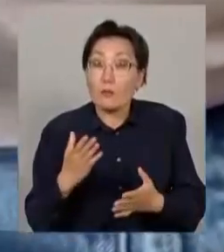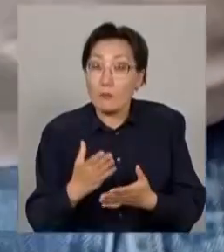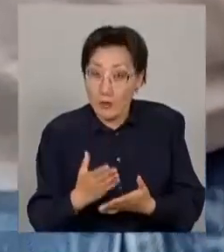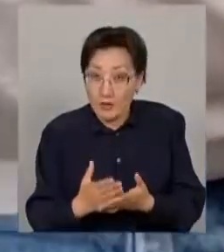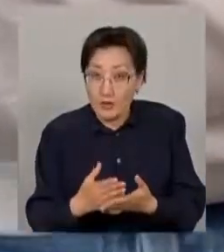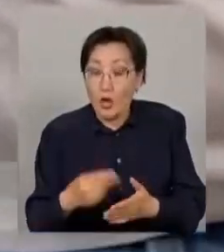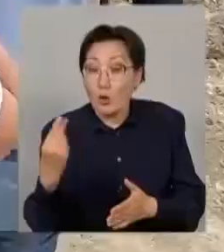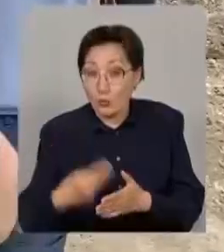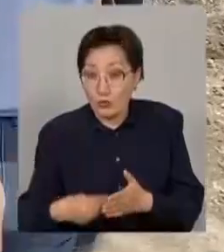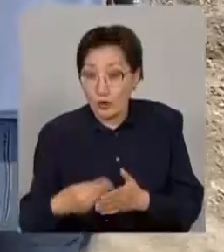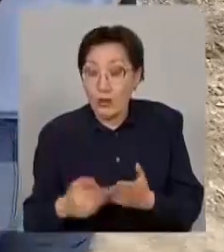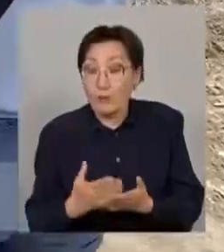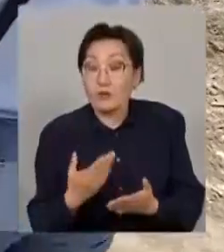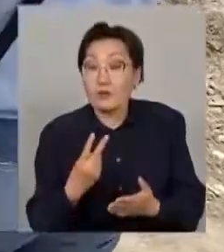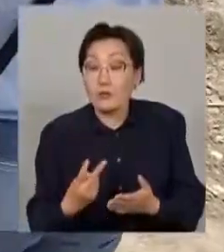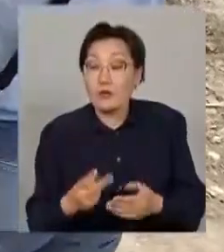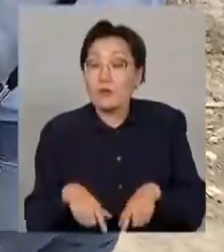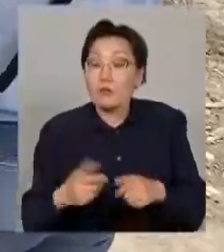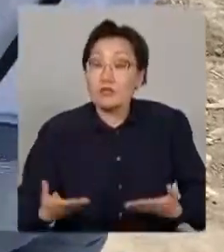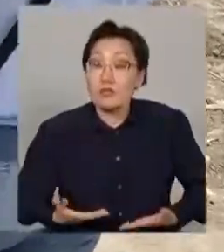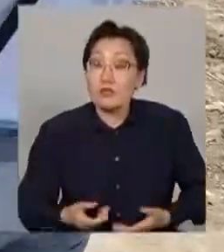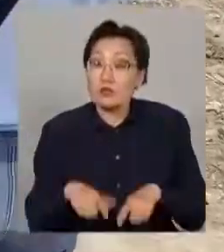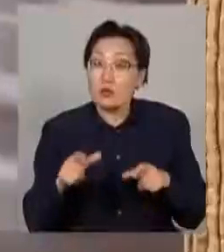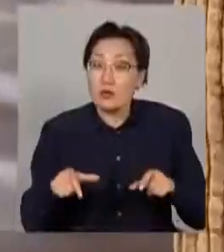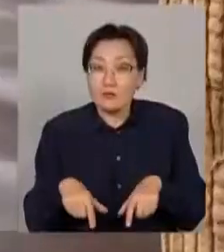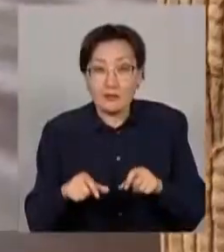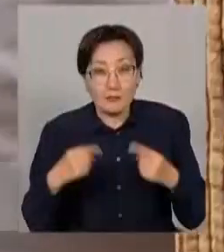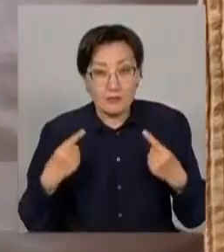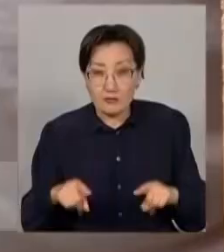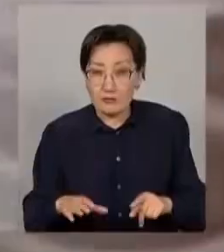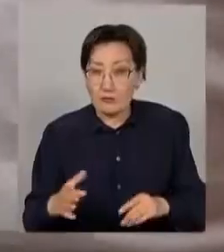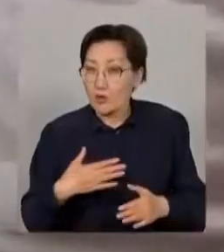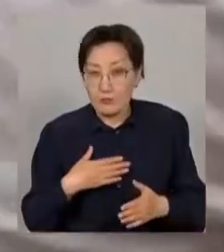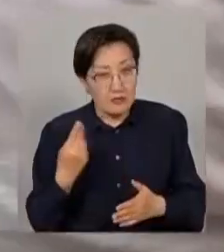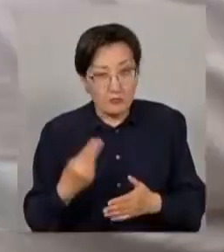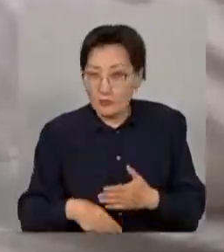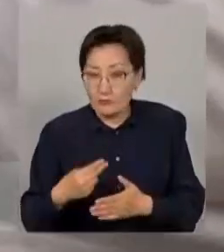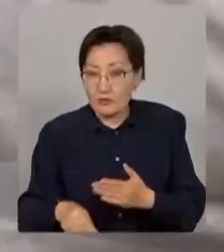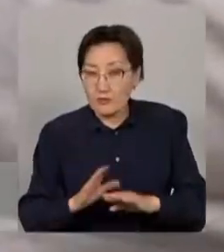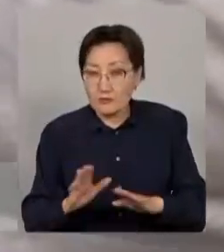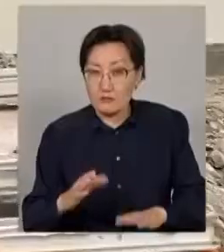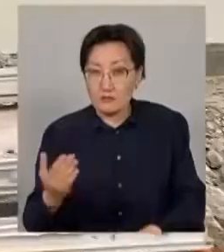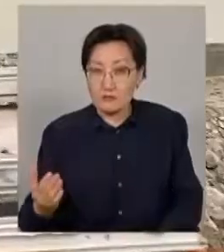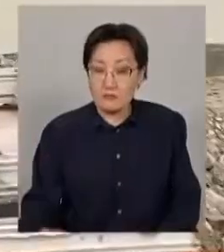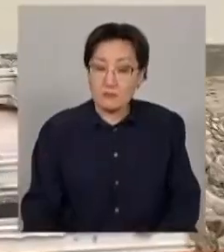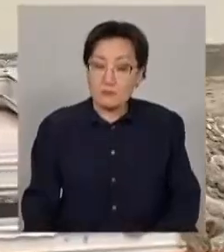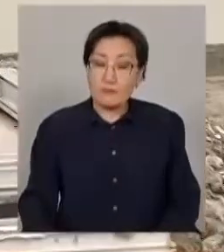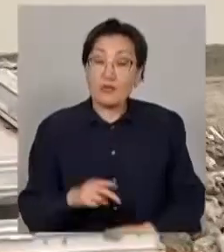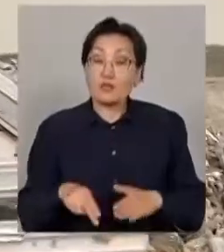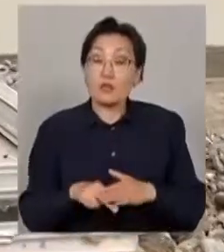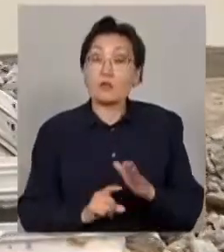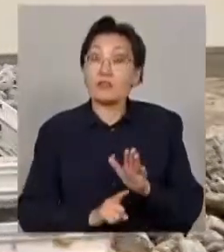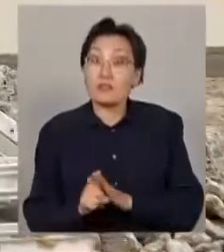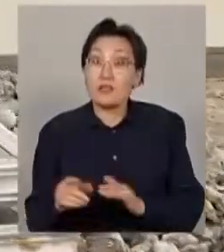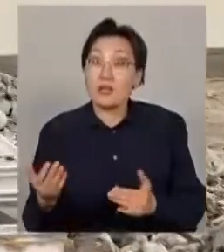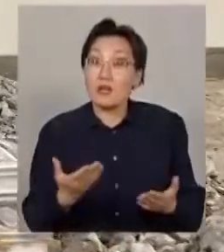бар болып шықты, бірақ бұнда тұратындардың емес. Біздің қолымыз емес, міне бәрі айтып тұр ғой, біздің қолымыз емес. Жер төленің әуебаста